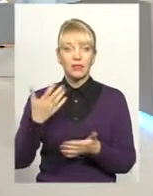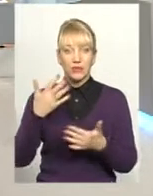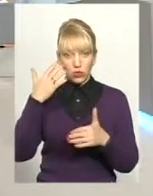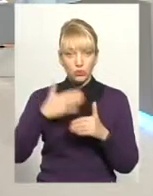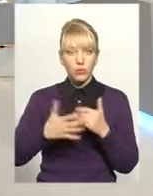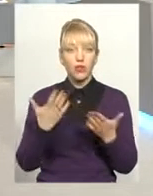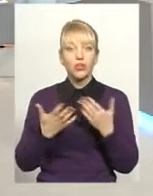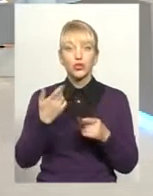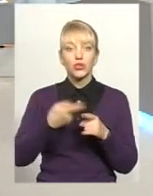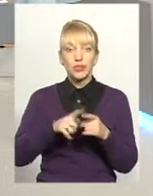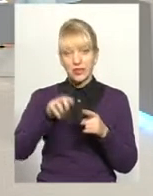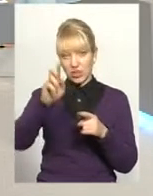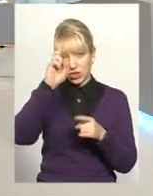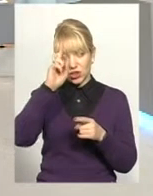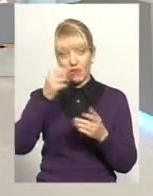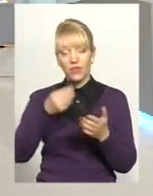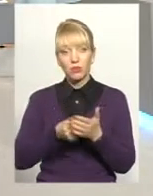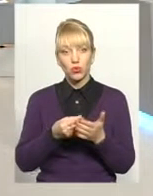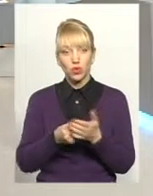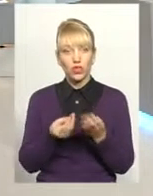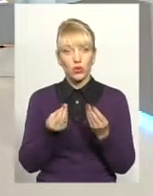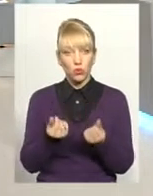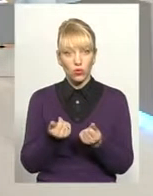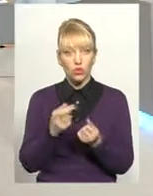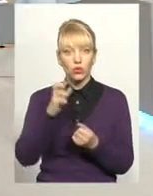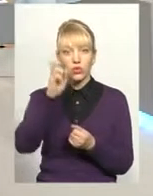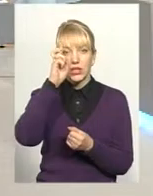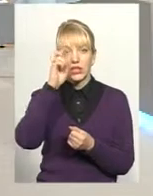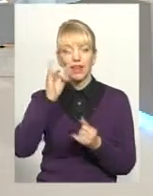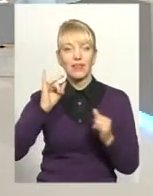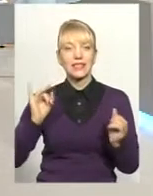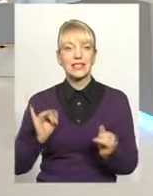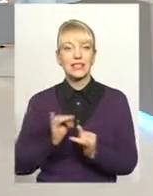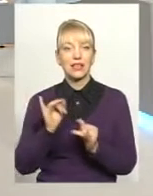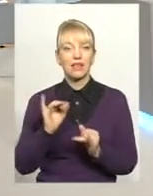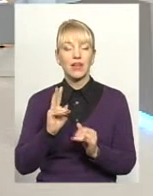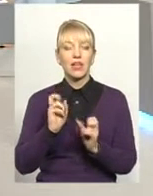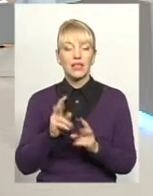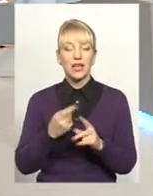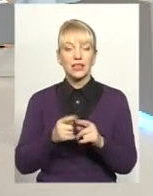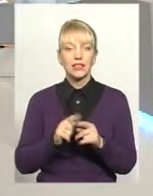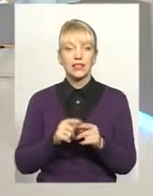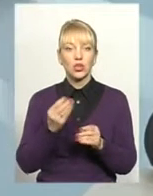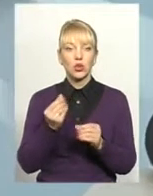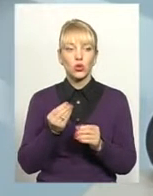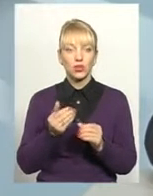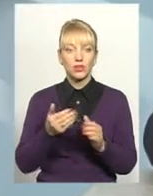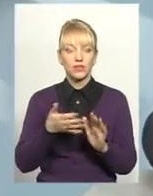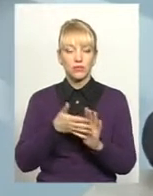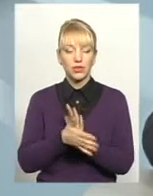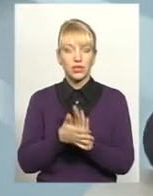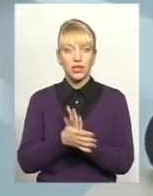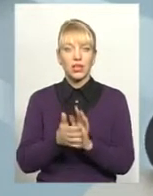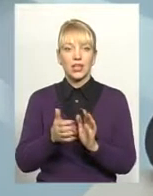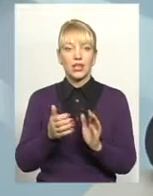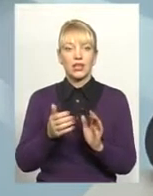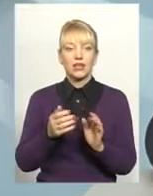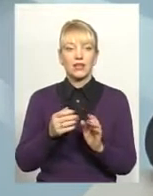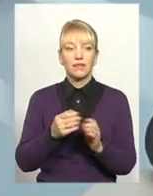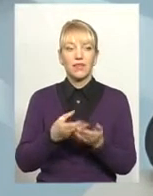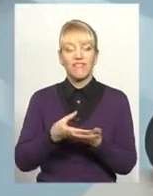державні, державного бюджету, то держава завжди зацікавлена, щоб як ці видатки зменшити, щоб доходи зростали, а